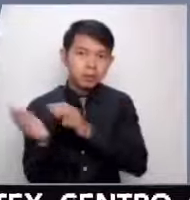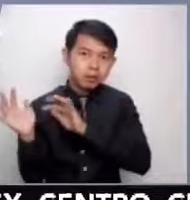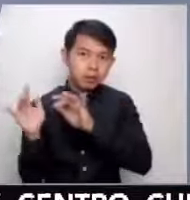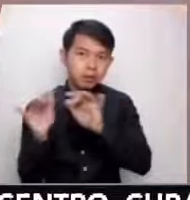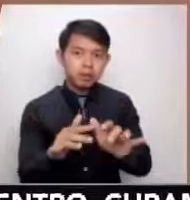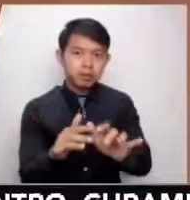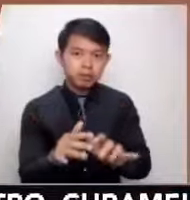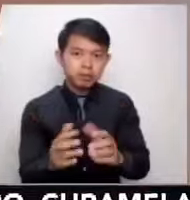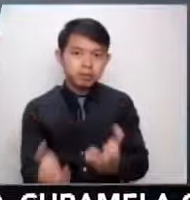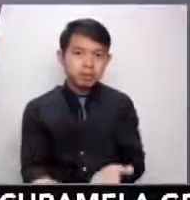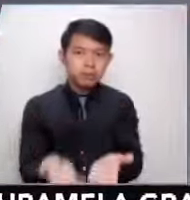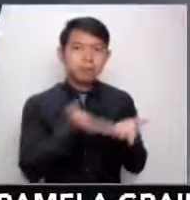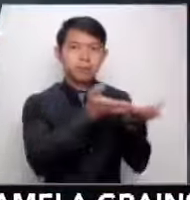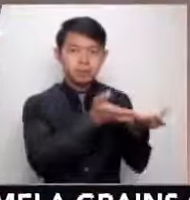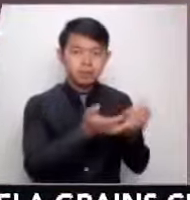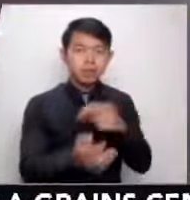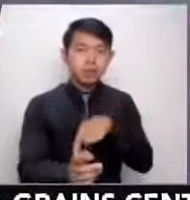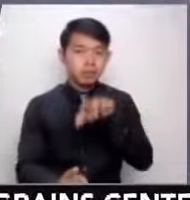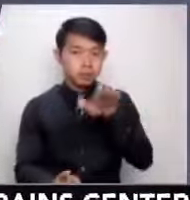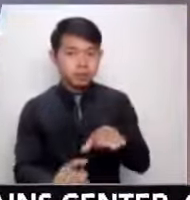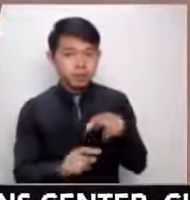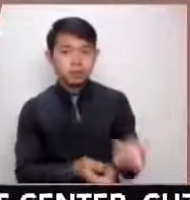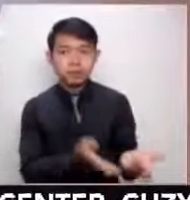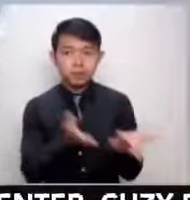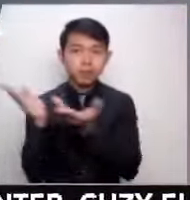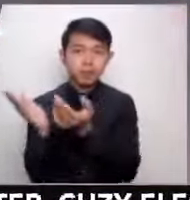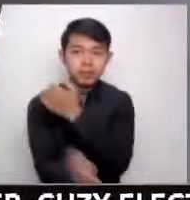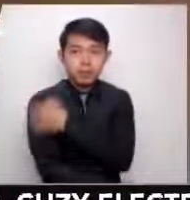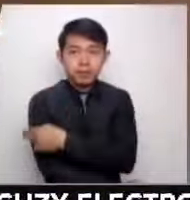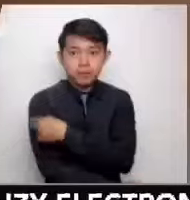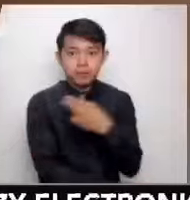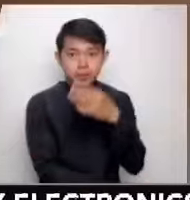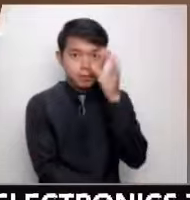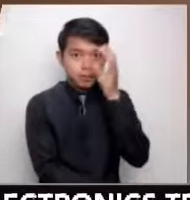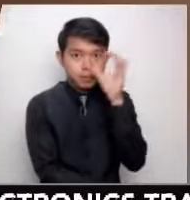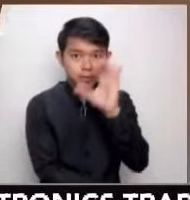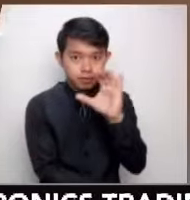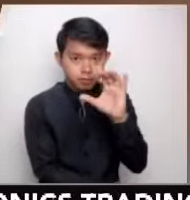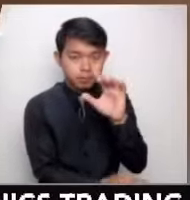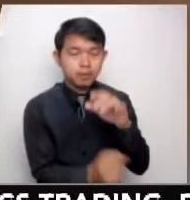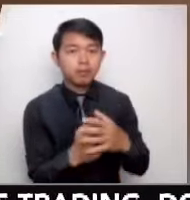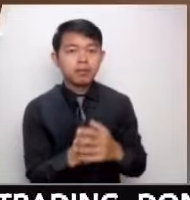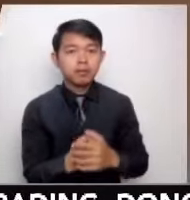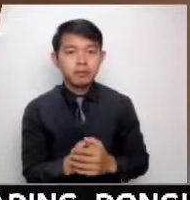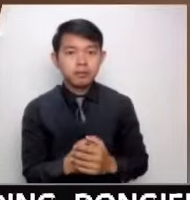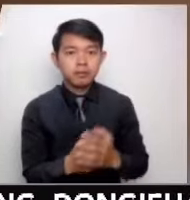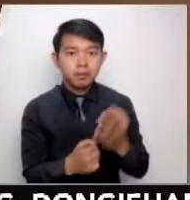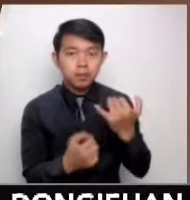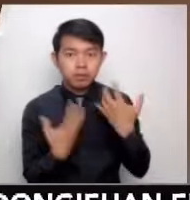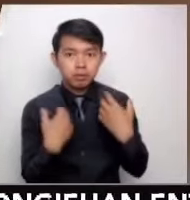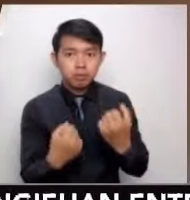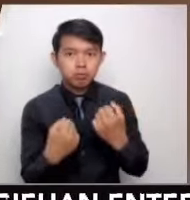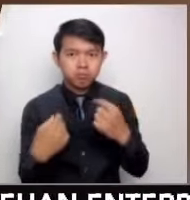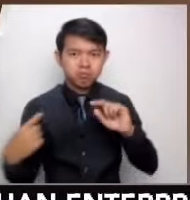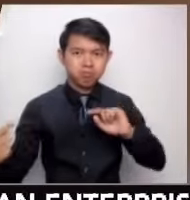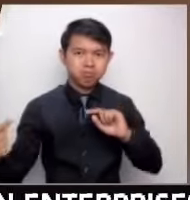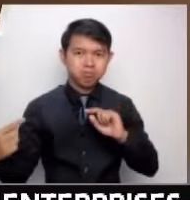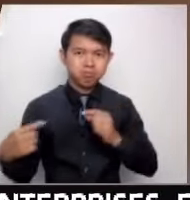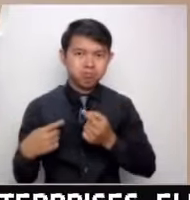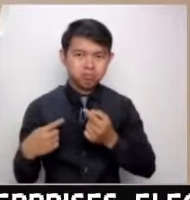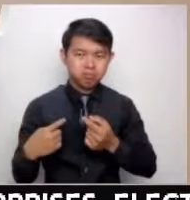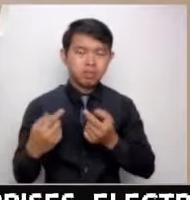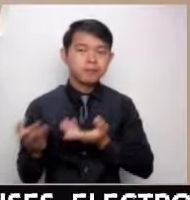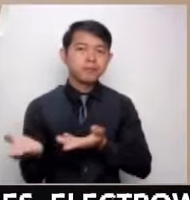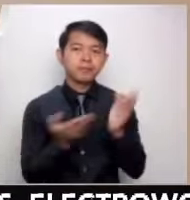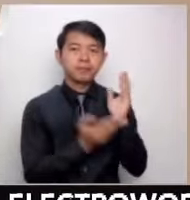at isinugod sa Cebu City Medical Center ang nadaganang bata. Dahil sa tindi ng sugat, inilipat siya sa Vicente Soto Memorial